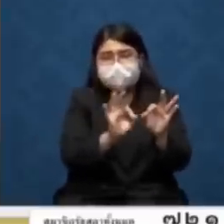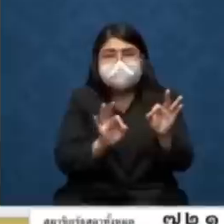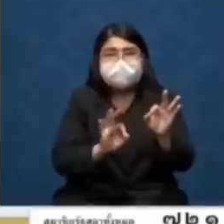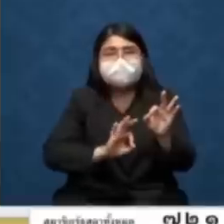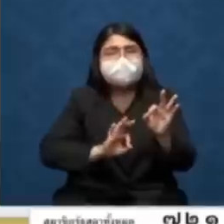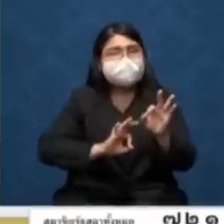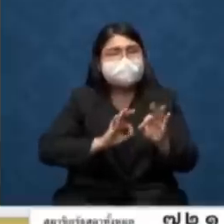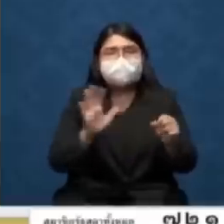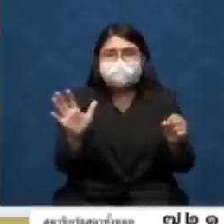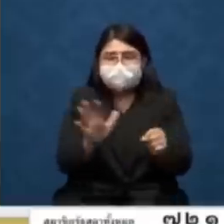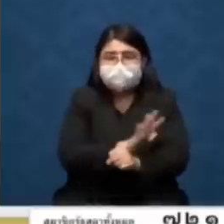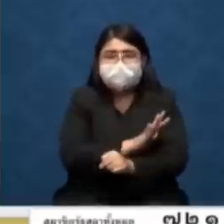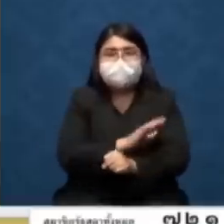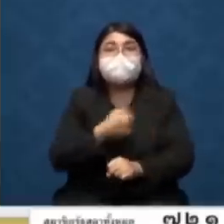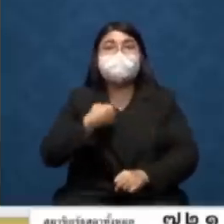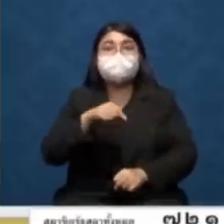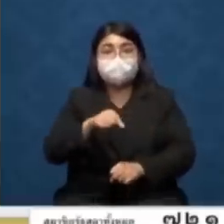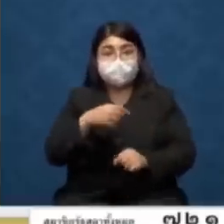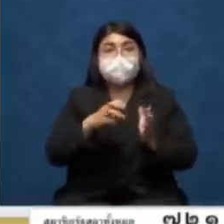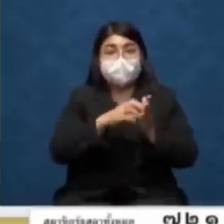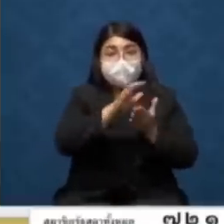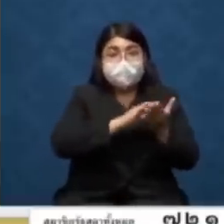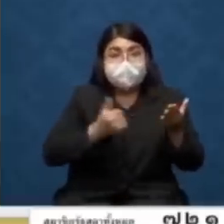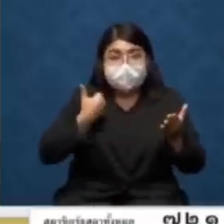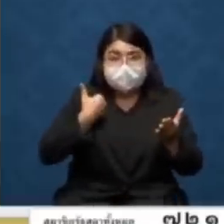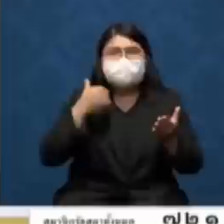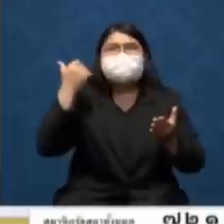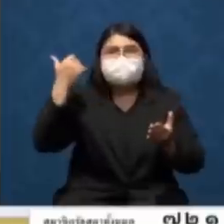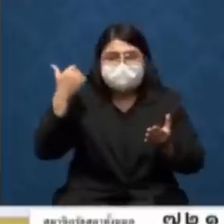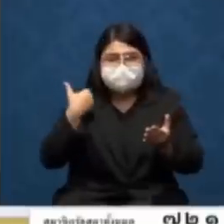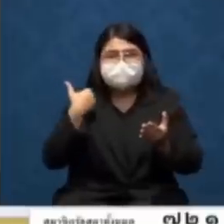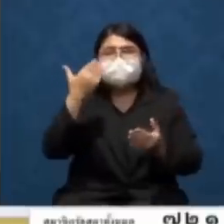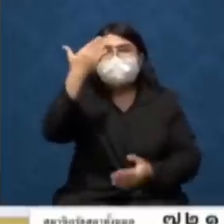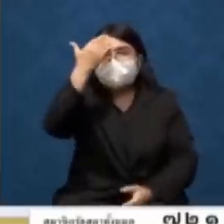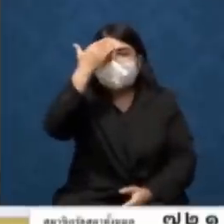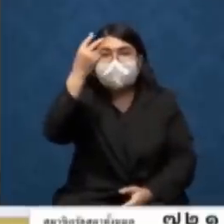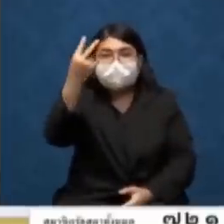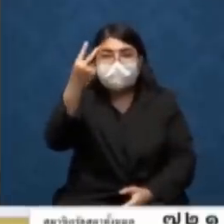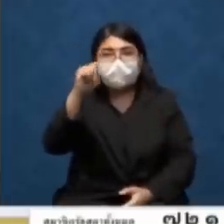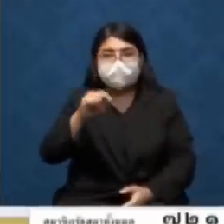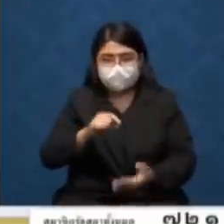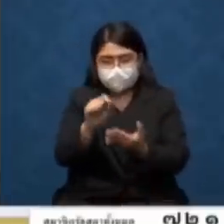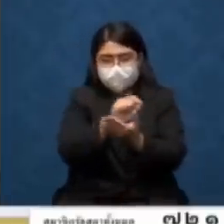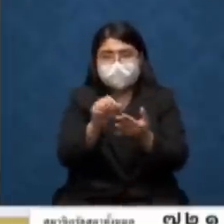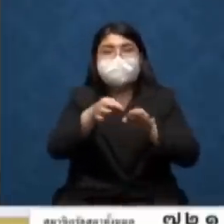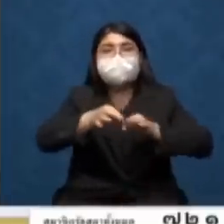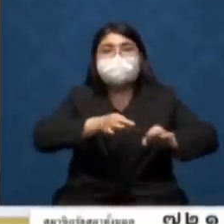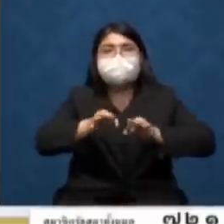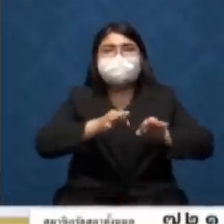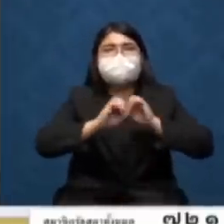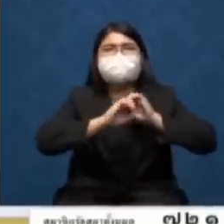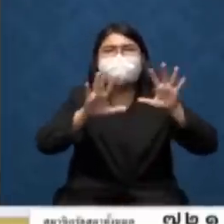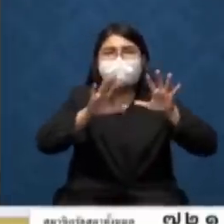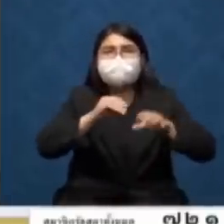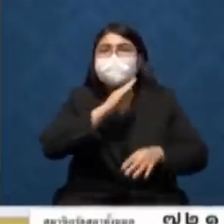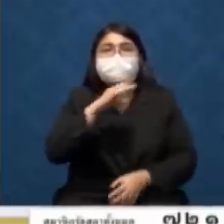อะไรท่านอจะบอกา มีเรื่องเลภมภาคไ มีสครั ในหน้าสองครับเขียนเอไ้เลยครับ ชัดเจนไม่รจะชัดอย่ไร